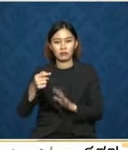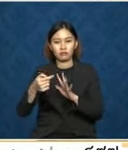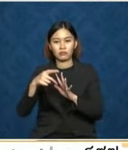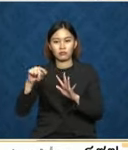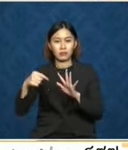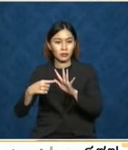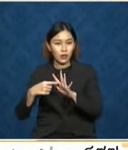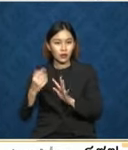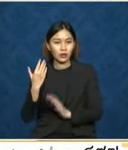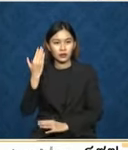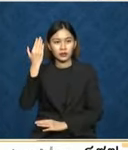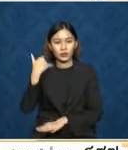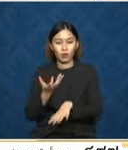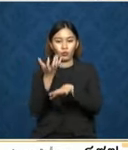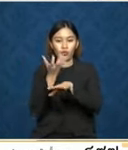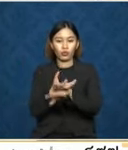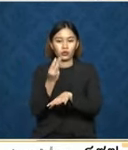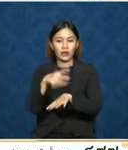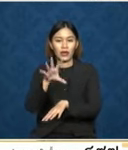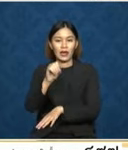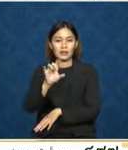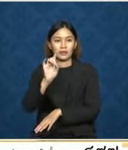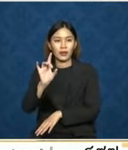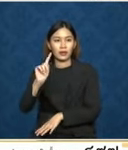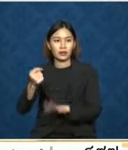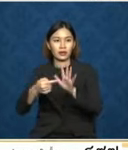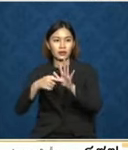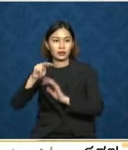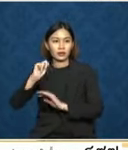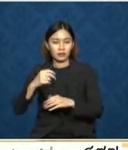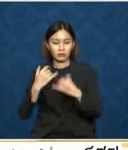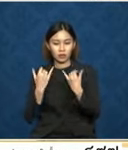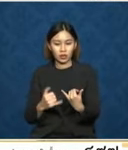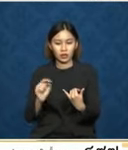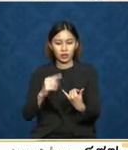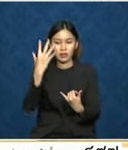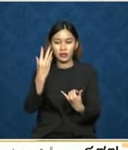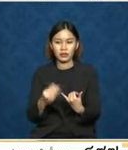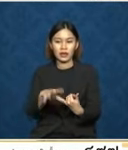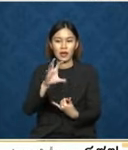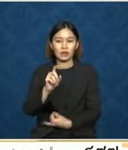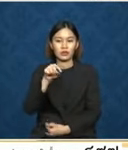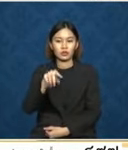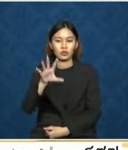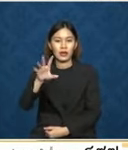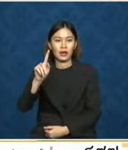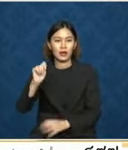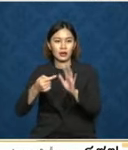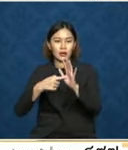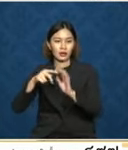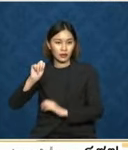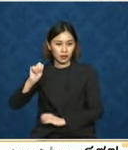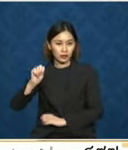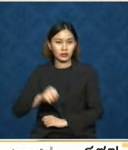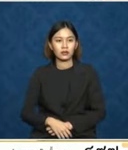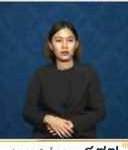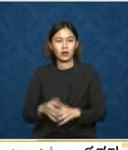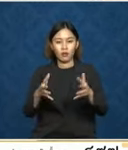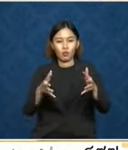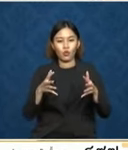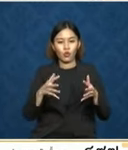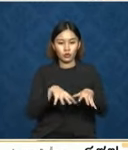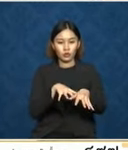ครับเดิมบรรทุกได้ 58ตันปัจจุบันนั้นเหลือ50.5ตันรถบรรทุก